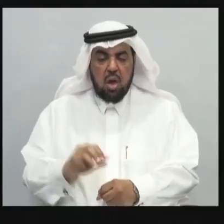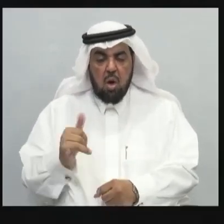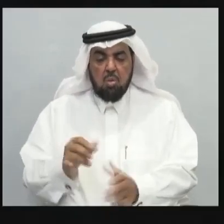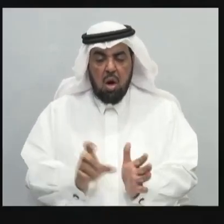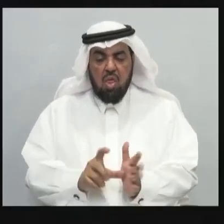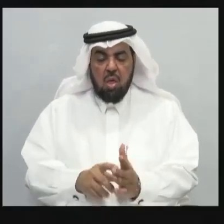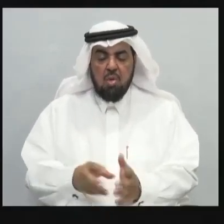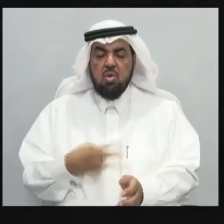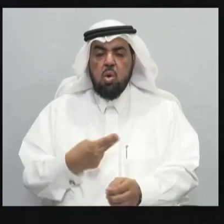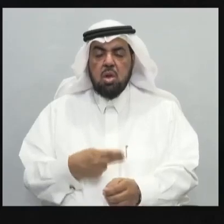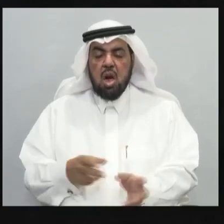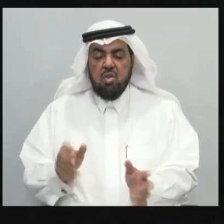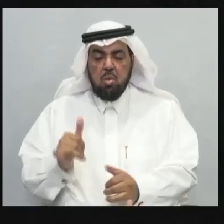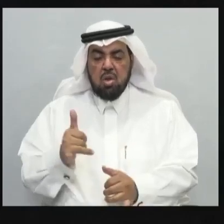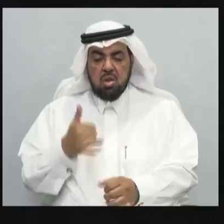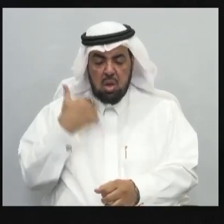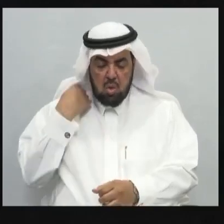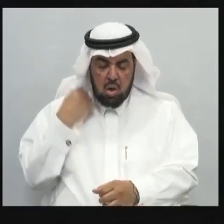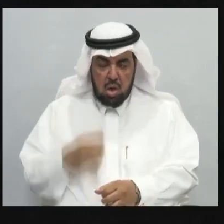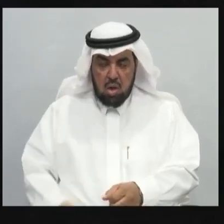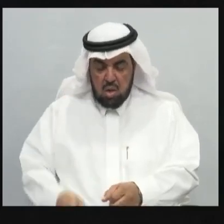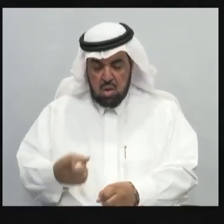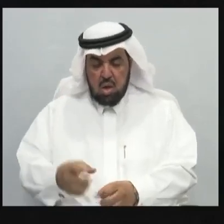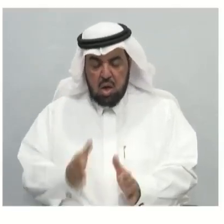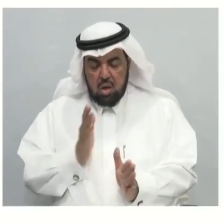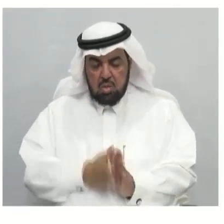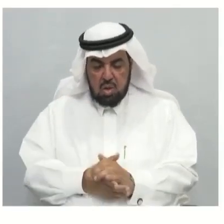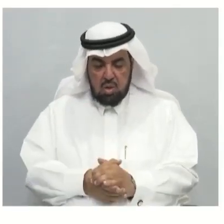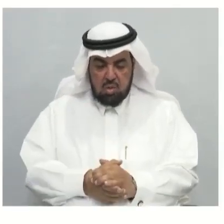منظمه في وزاره في مؤسسه هذه هي